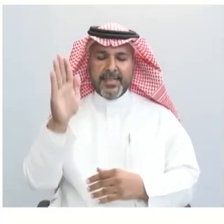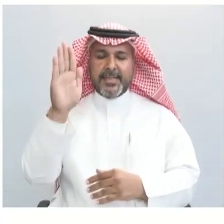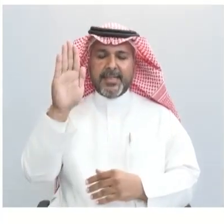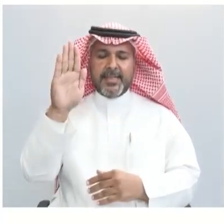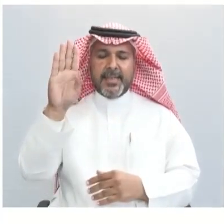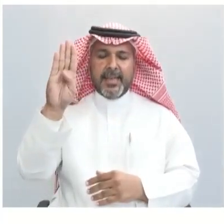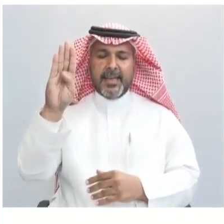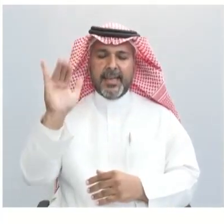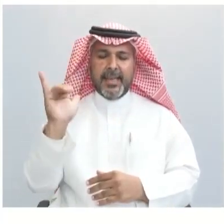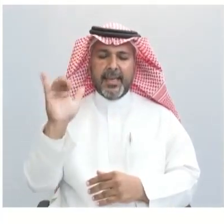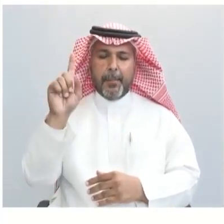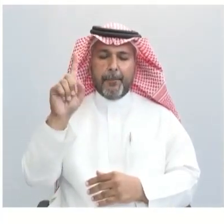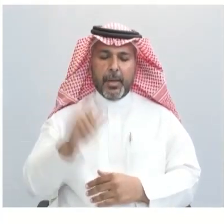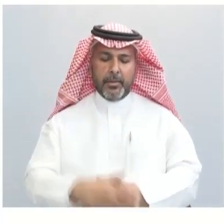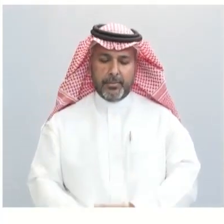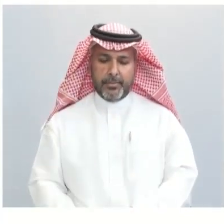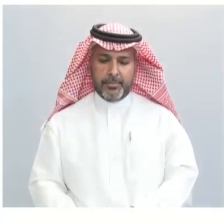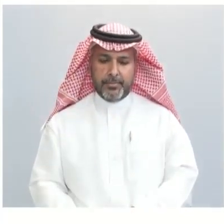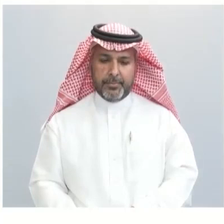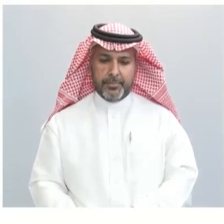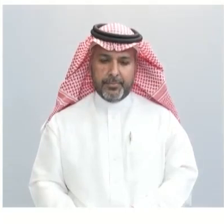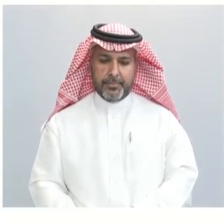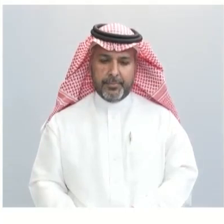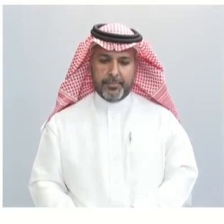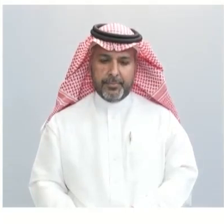بعد ذلك نقوم باختيار